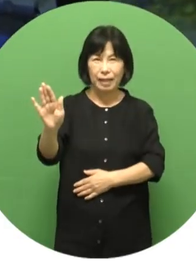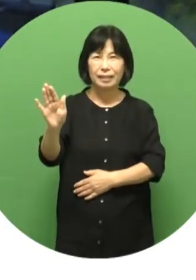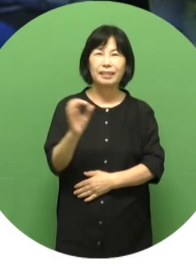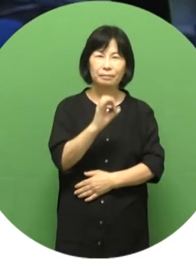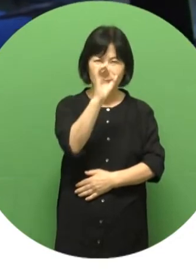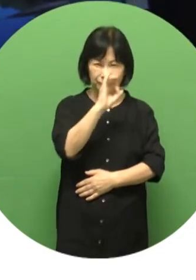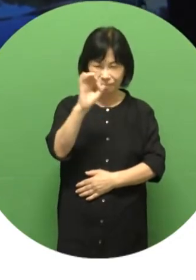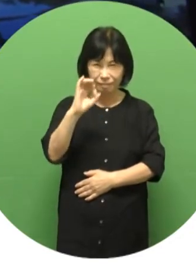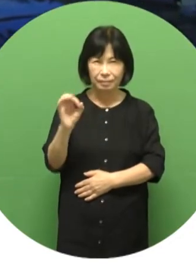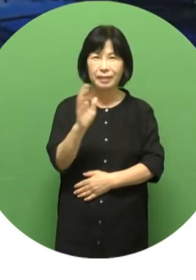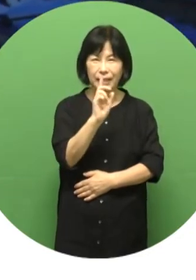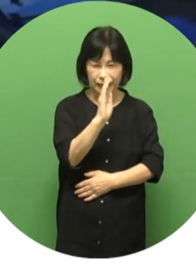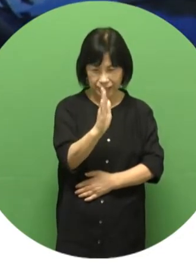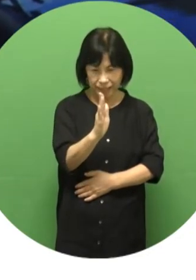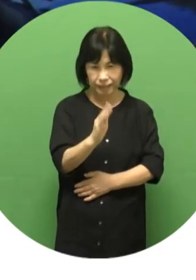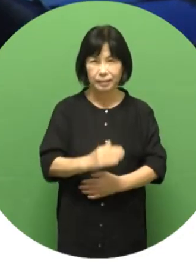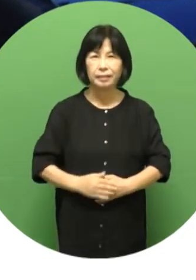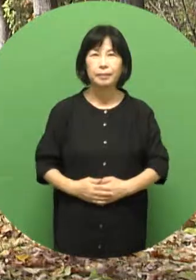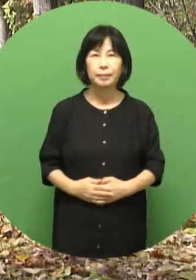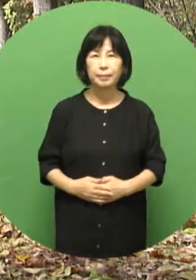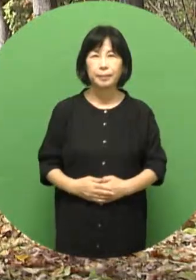ご覧いただきたいと思います。